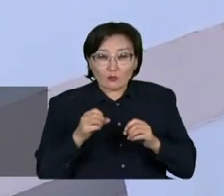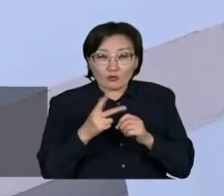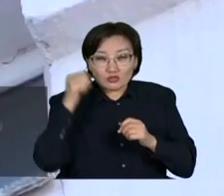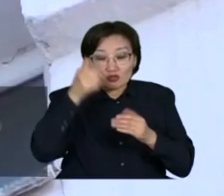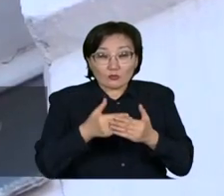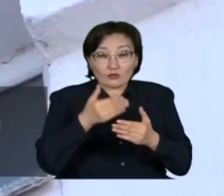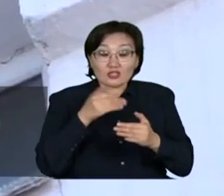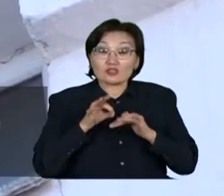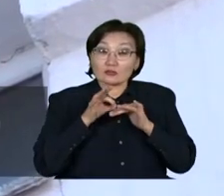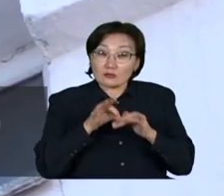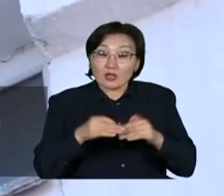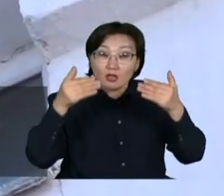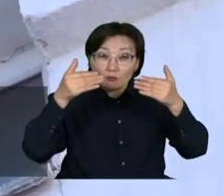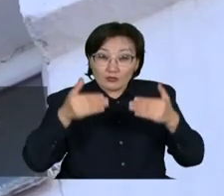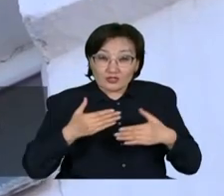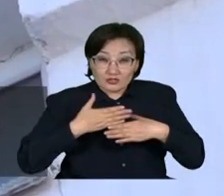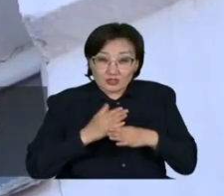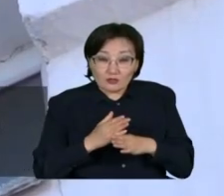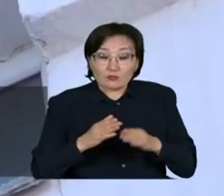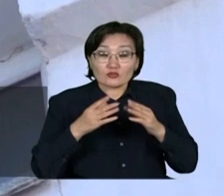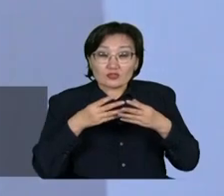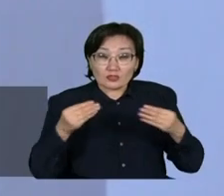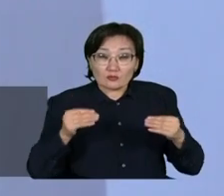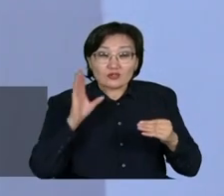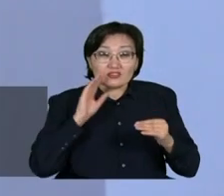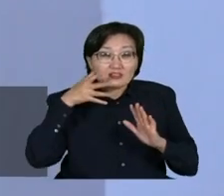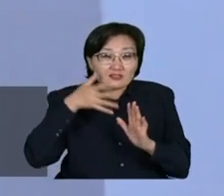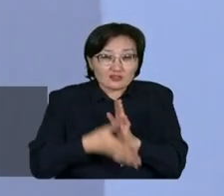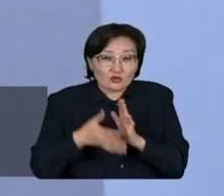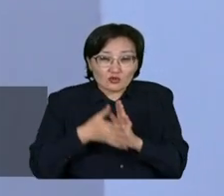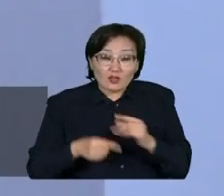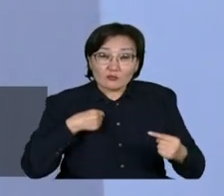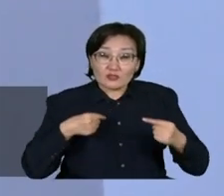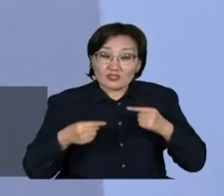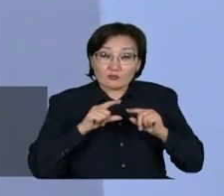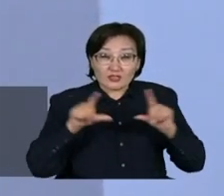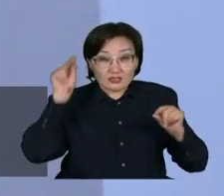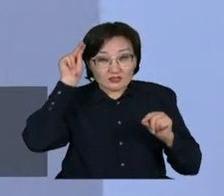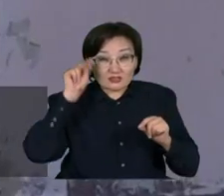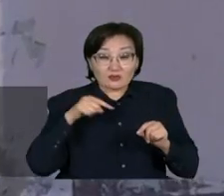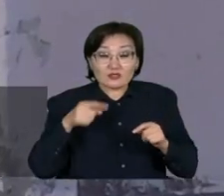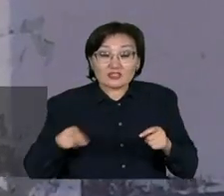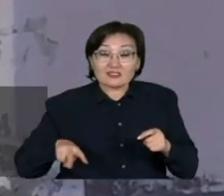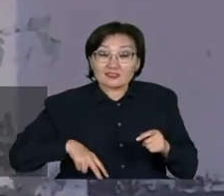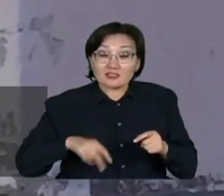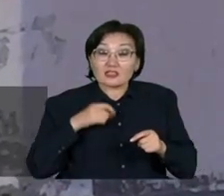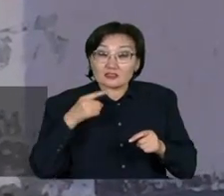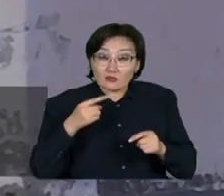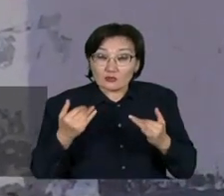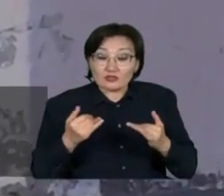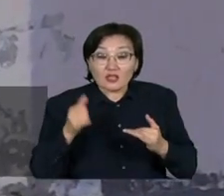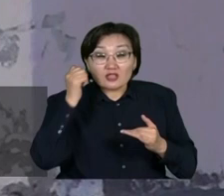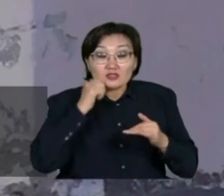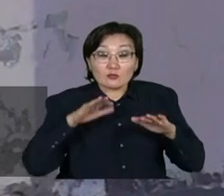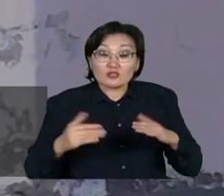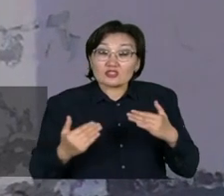бұрын жүргізілген. Қабырғалары жарылып, көктемде су кіріп, әбден әбігерге салатын еді деп еске алды мектеп директоры. Енді ескінің